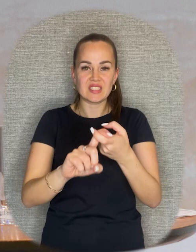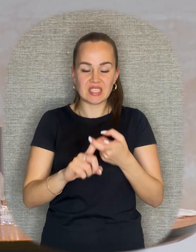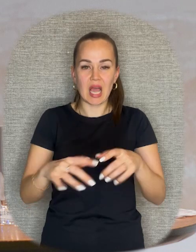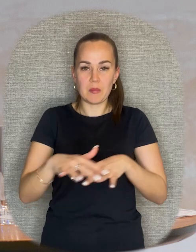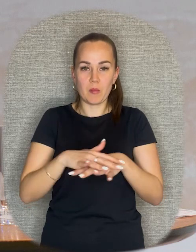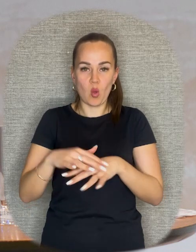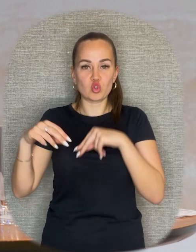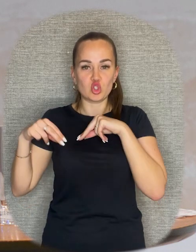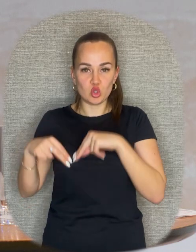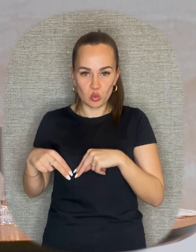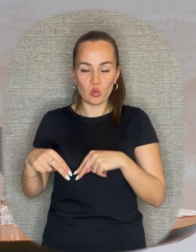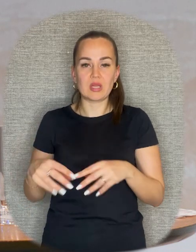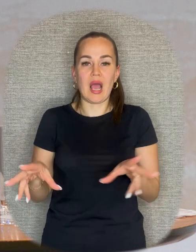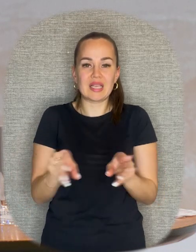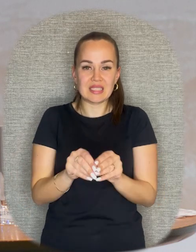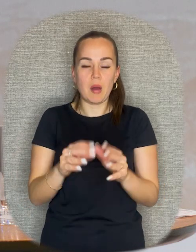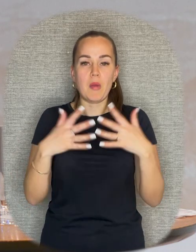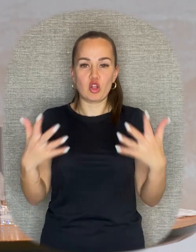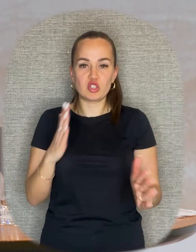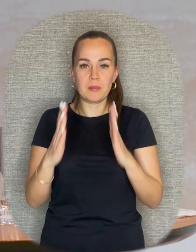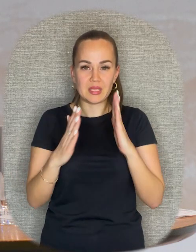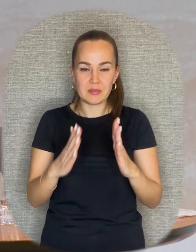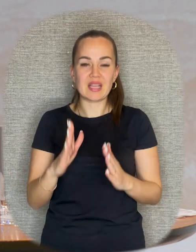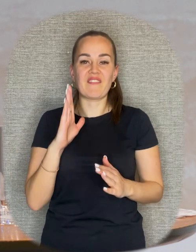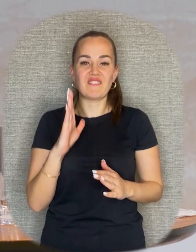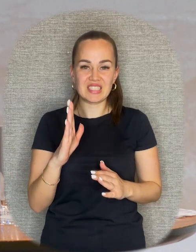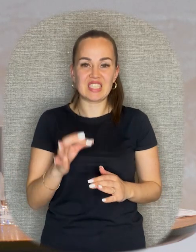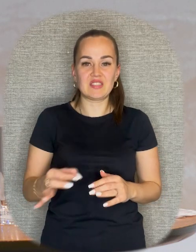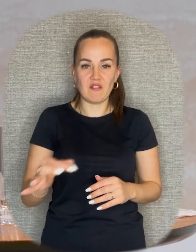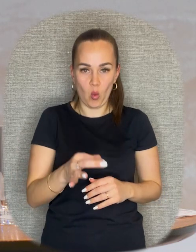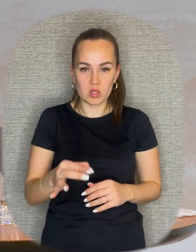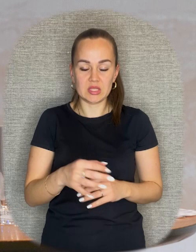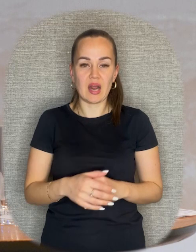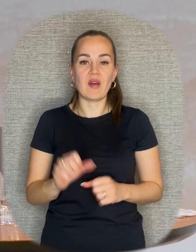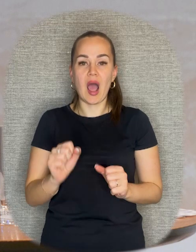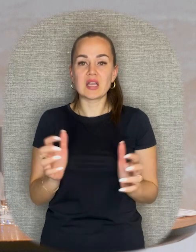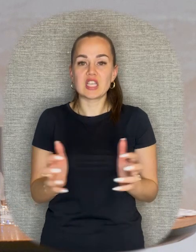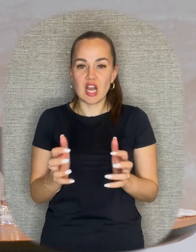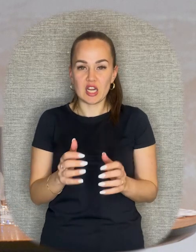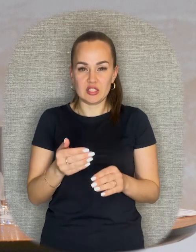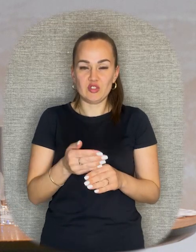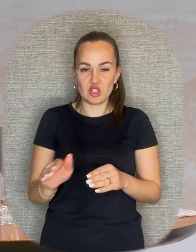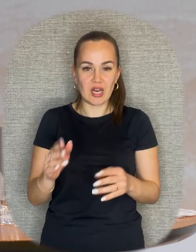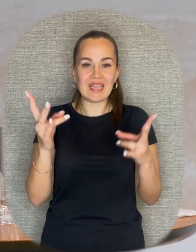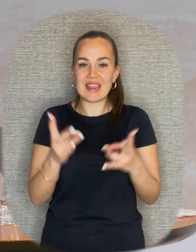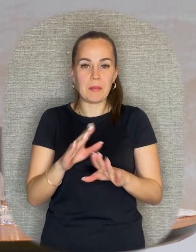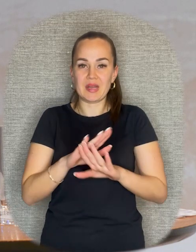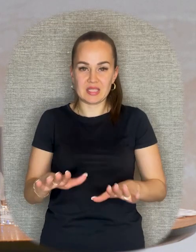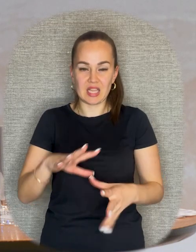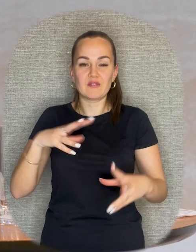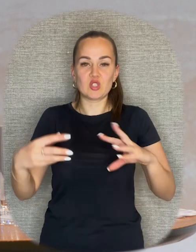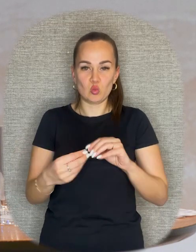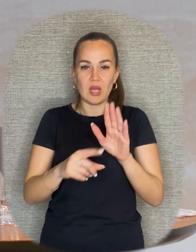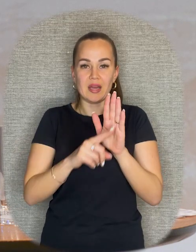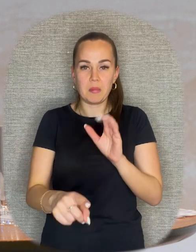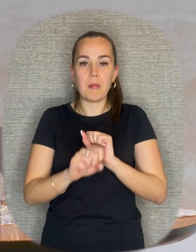мост таким образом связать напрямую Площадь Труда с большим проспектом Васильевского острова а